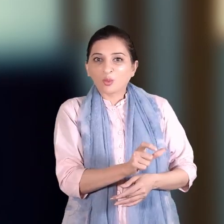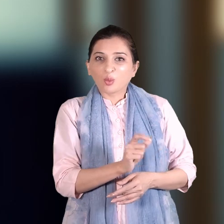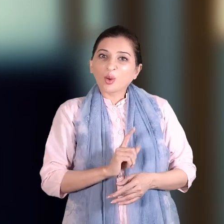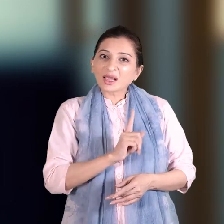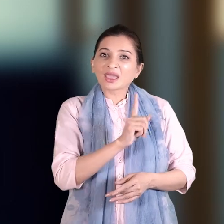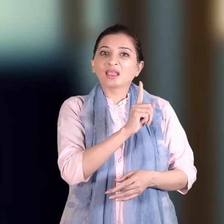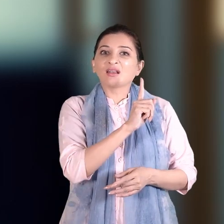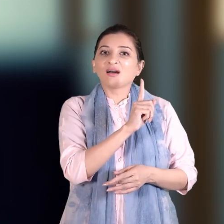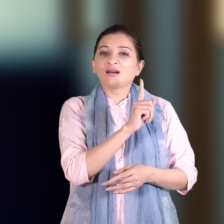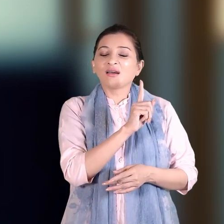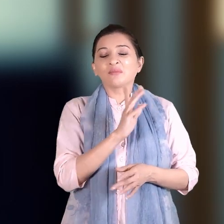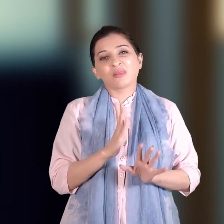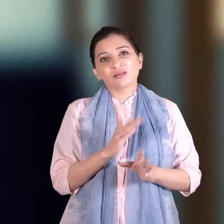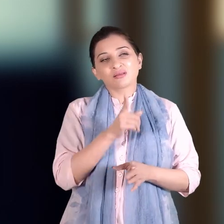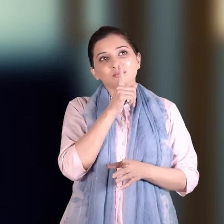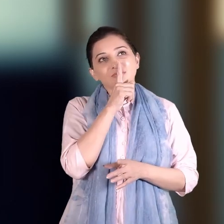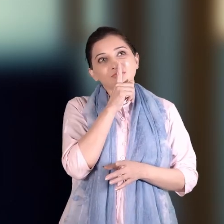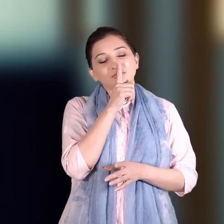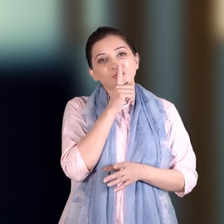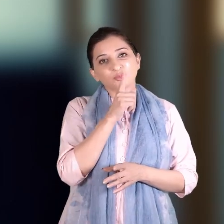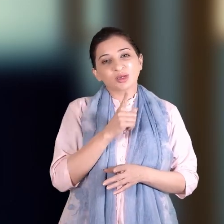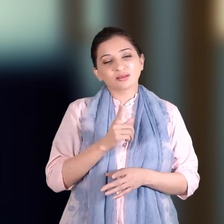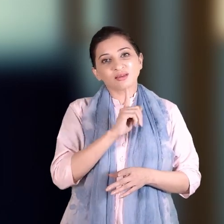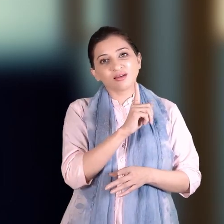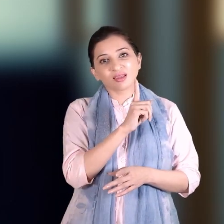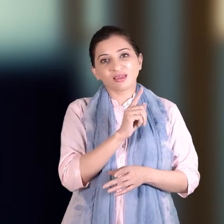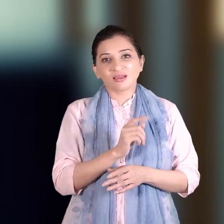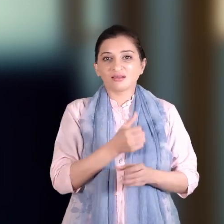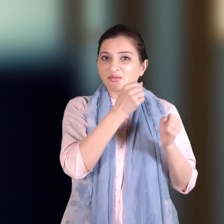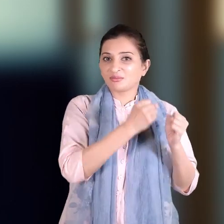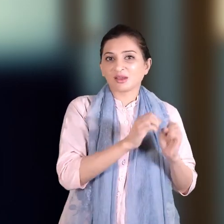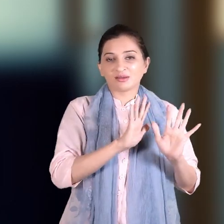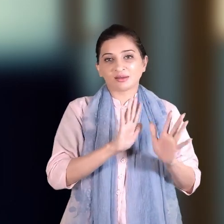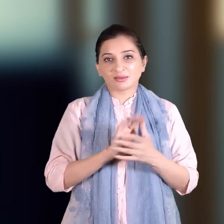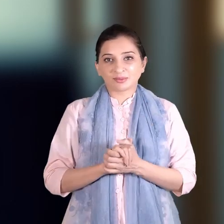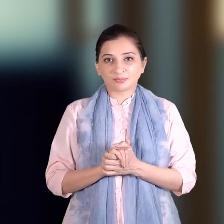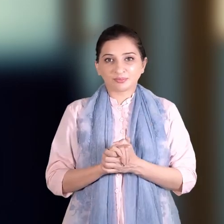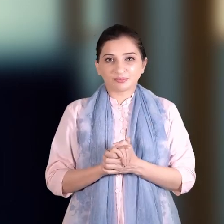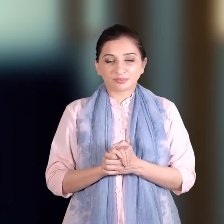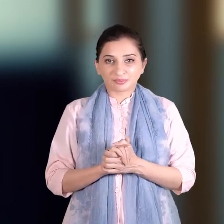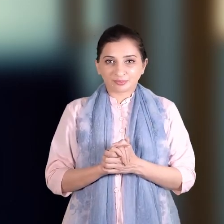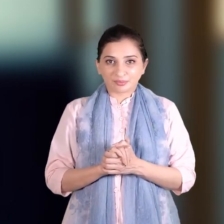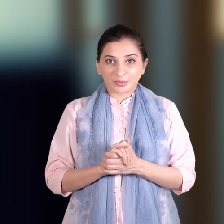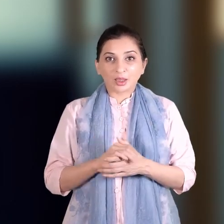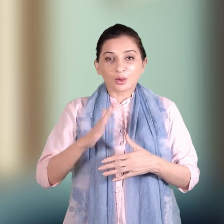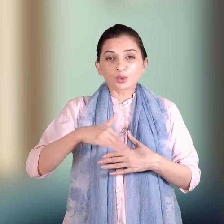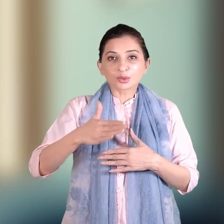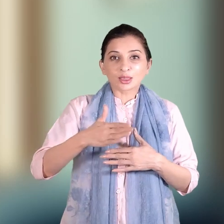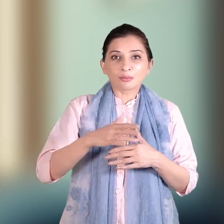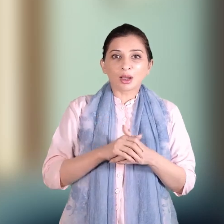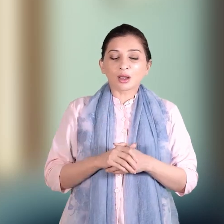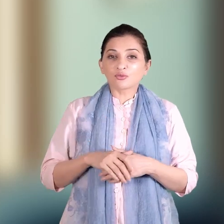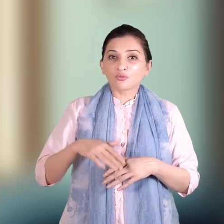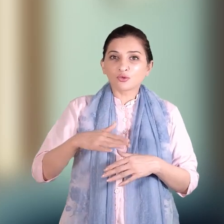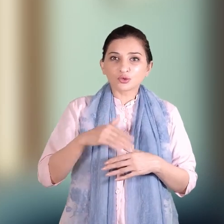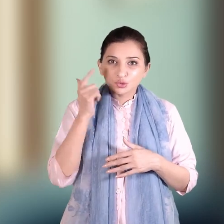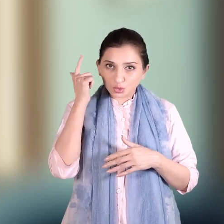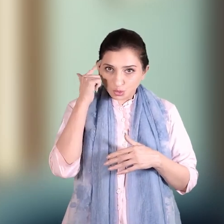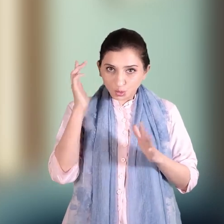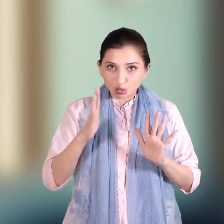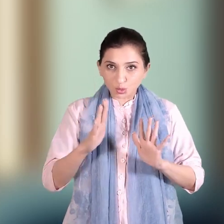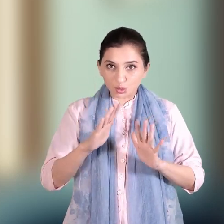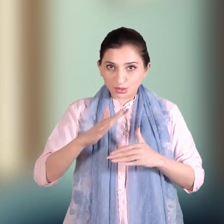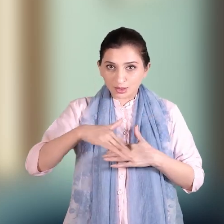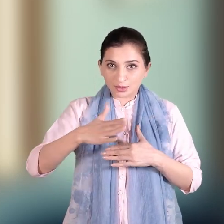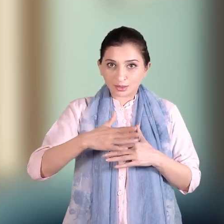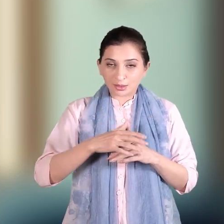normally. And so they start feeling resentful towards other people in their lives also. And वो resentment जो होती है